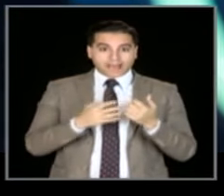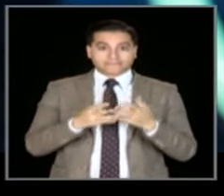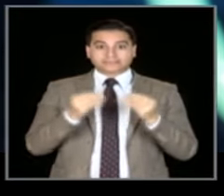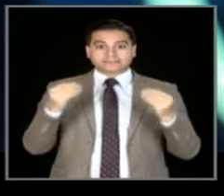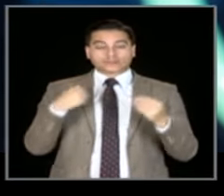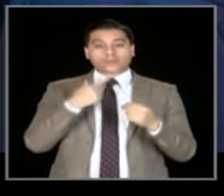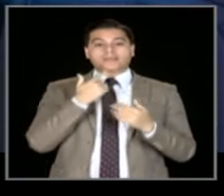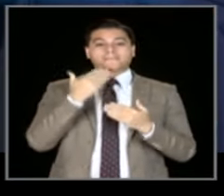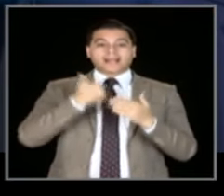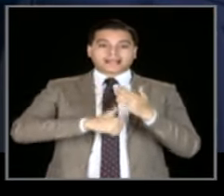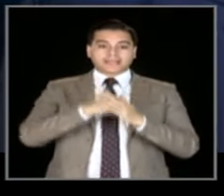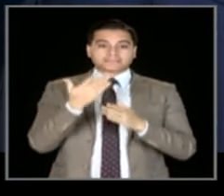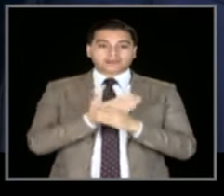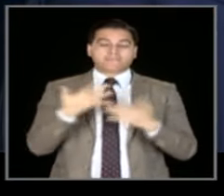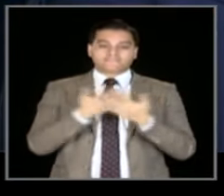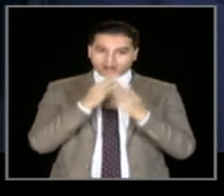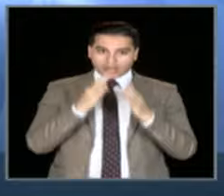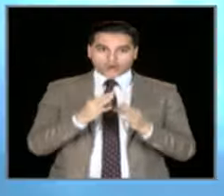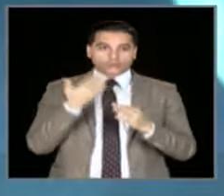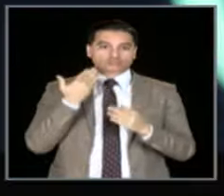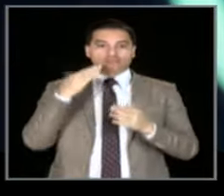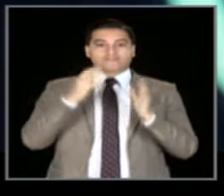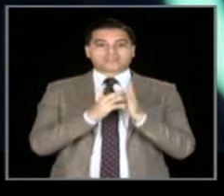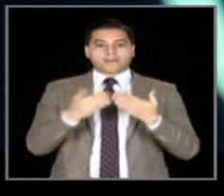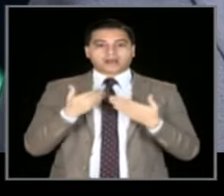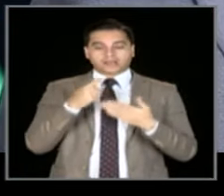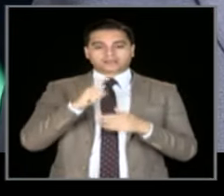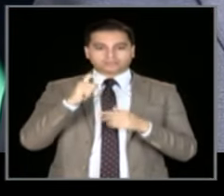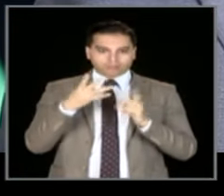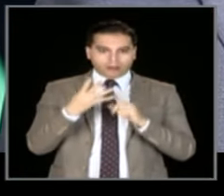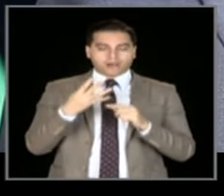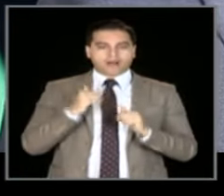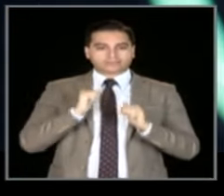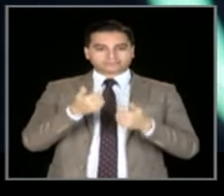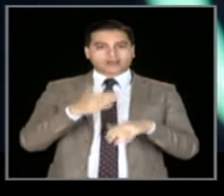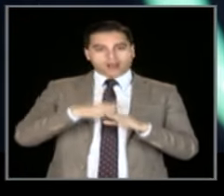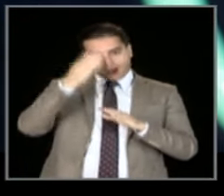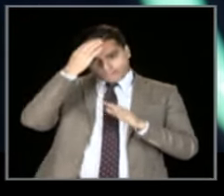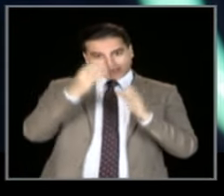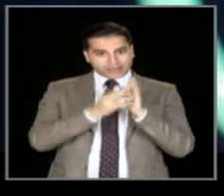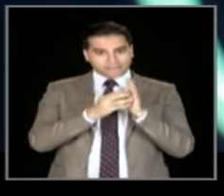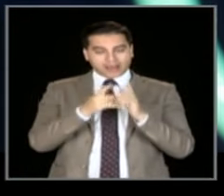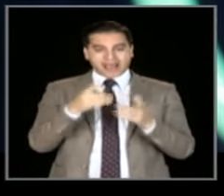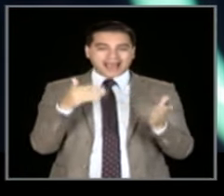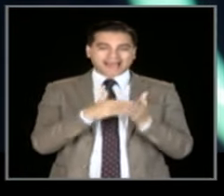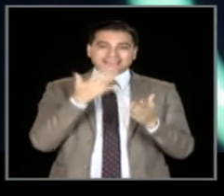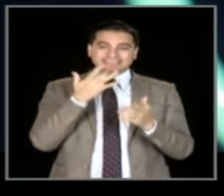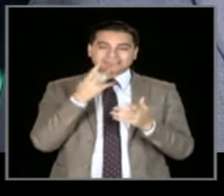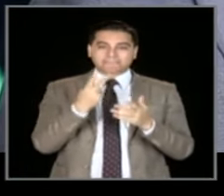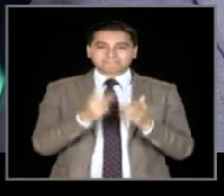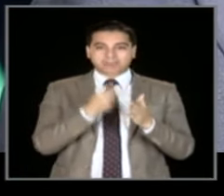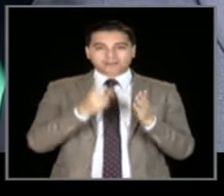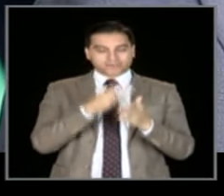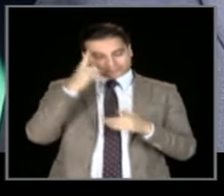ان احنا نكسب النهارده عشان نقدر نفرحهم ونشرف جامعتنا. دي المشاركه الرابعه ليا في نص نهائي العباقره جامعات. اخر مرتين للاسف ما كناش موفقين